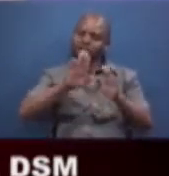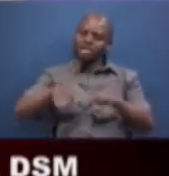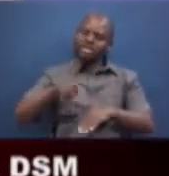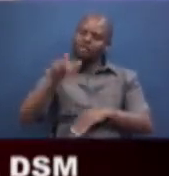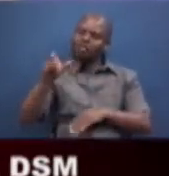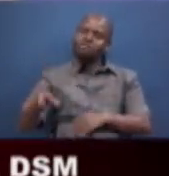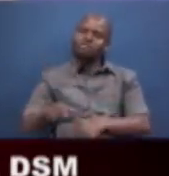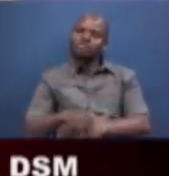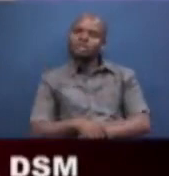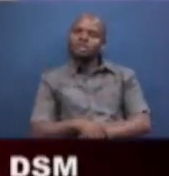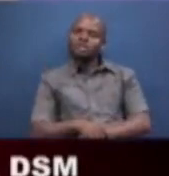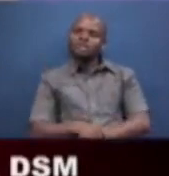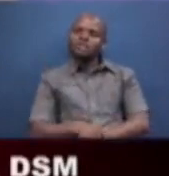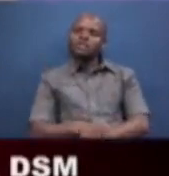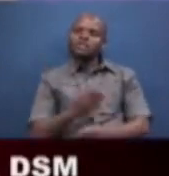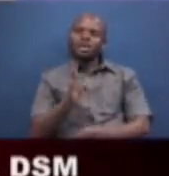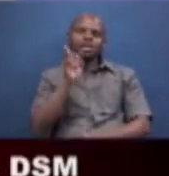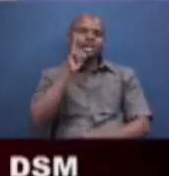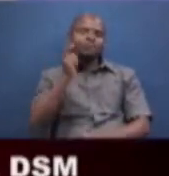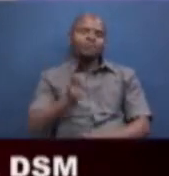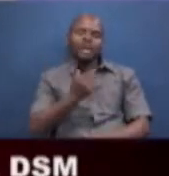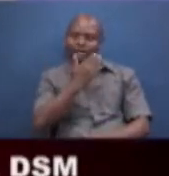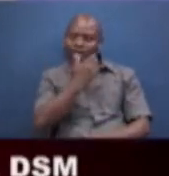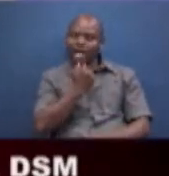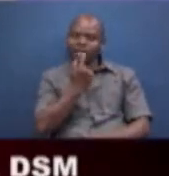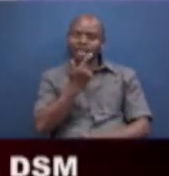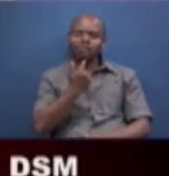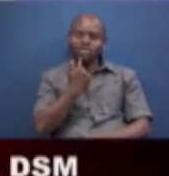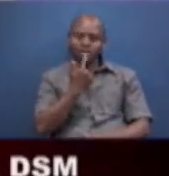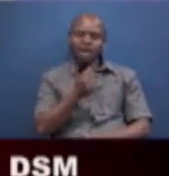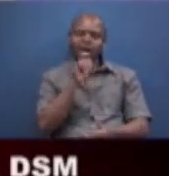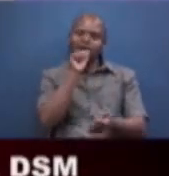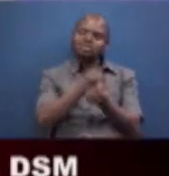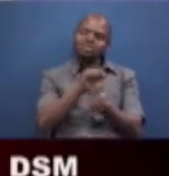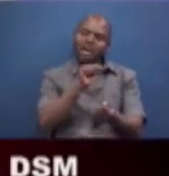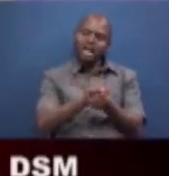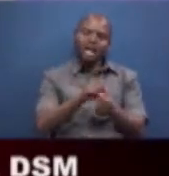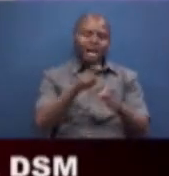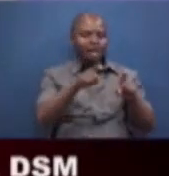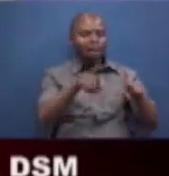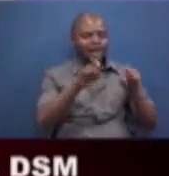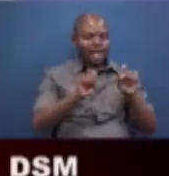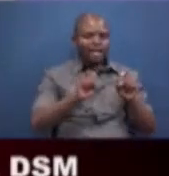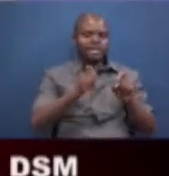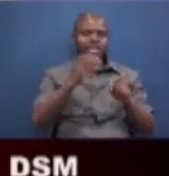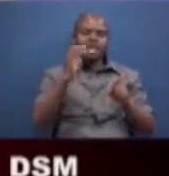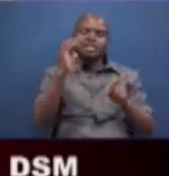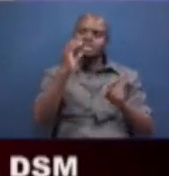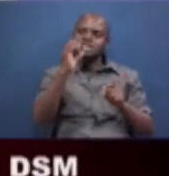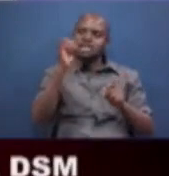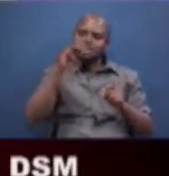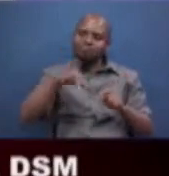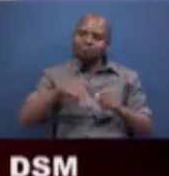kwa mtu? Sasa kila moja nataka aseme. Swala la bandari ni la